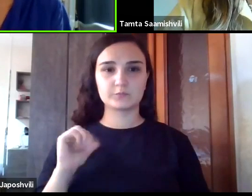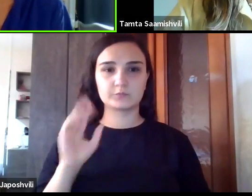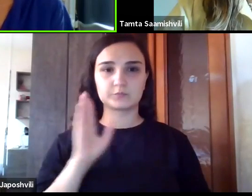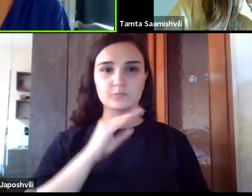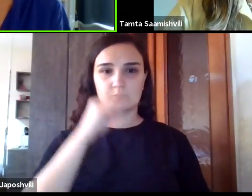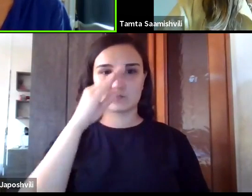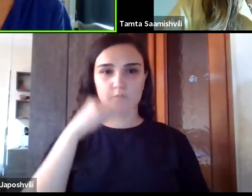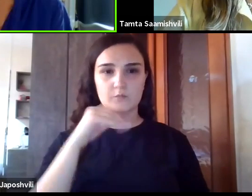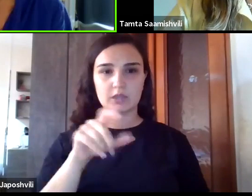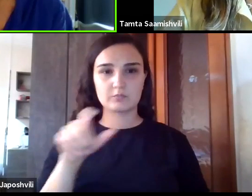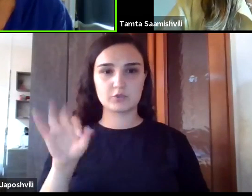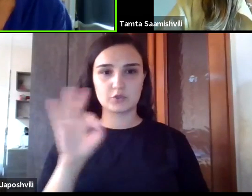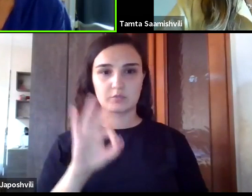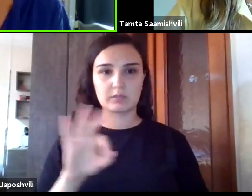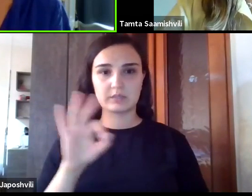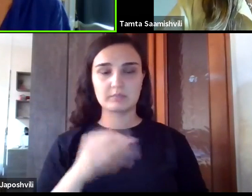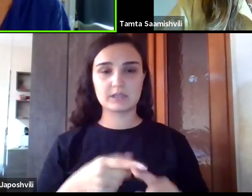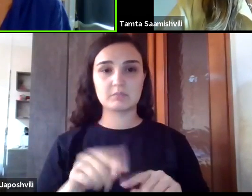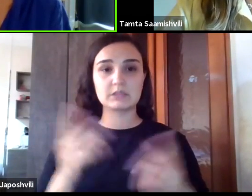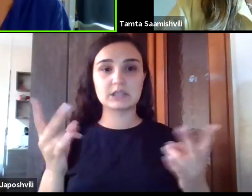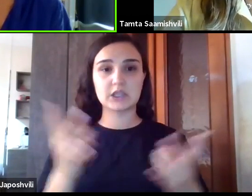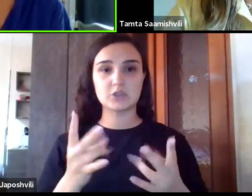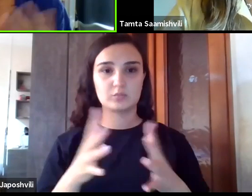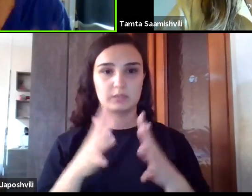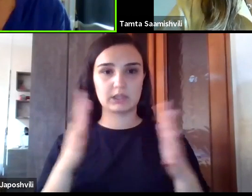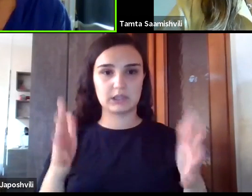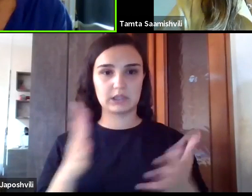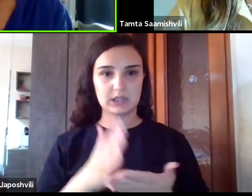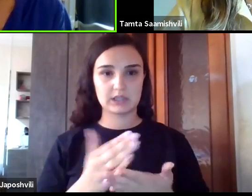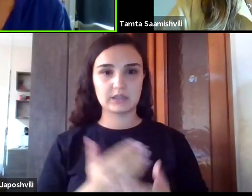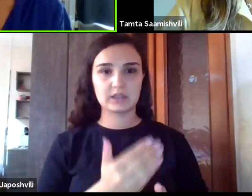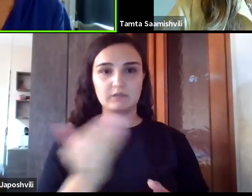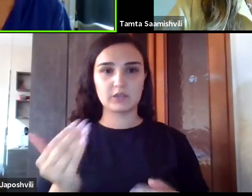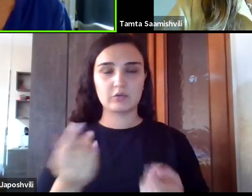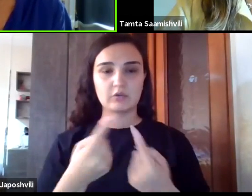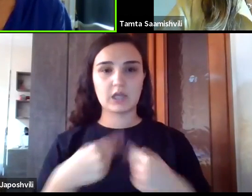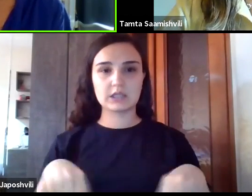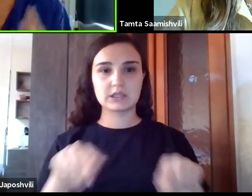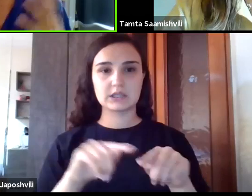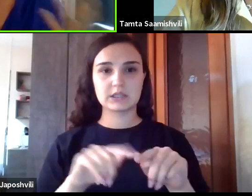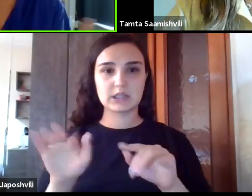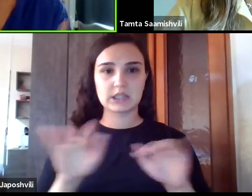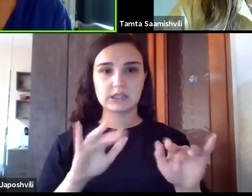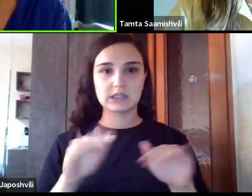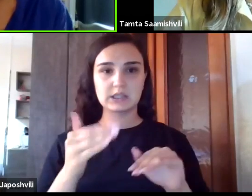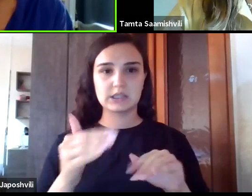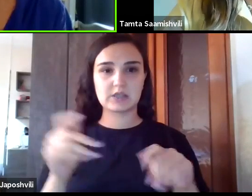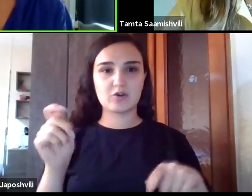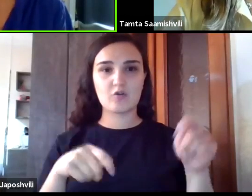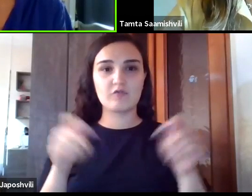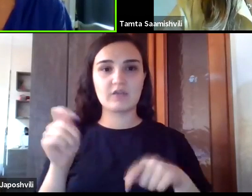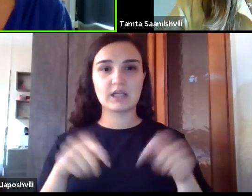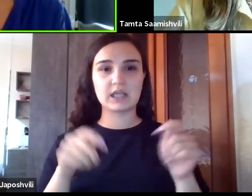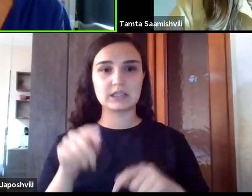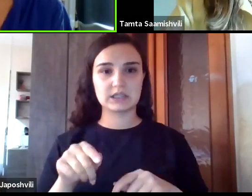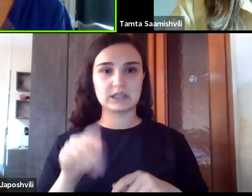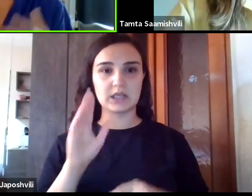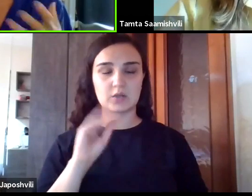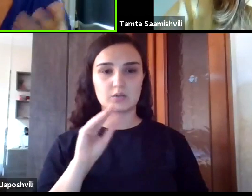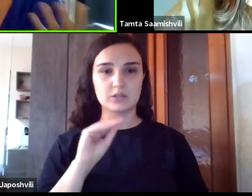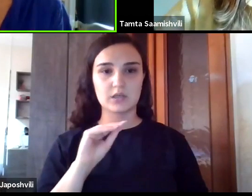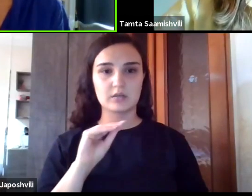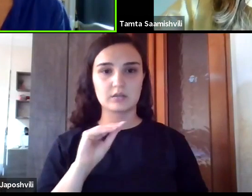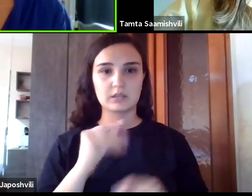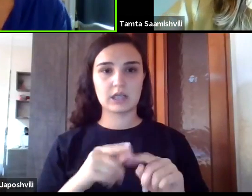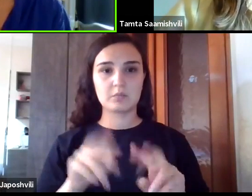თუმცა ამის საჭიროება ძალიან დიდია. ეს გვაჩვენა ასევე თქვენი ორგანიზაციის მიერ ორგანიზებულმა კონფერენციამ, როდესაც აი